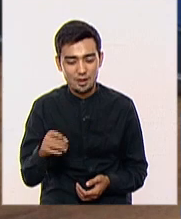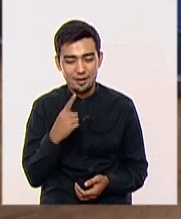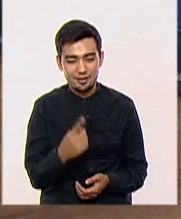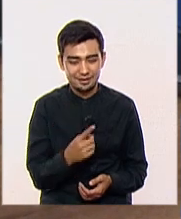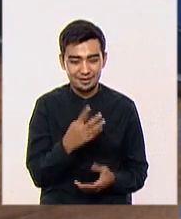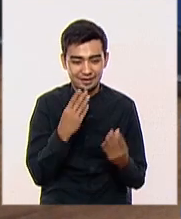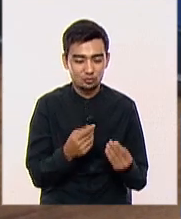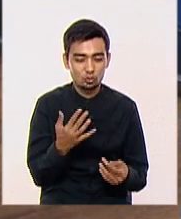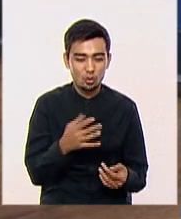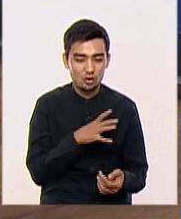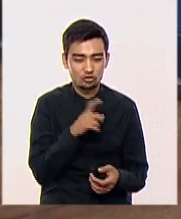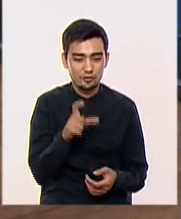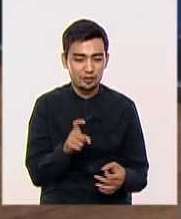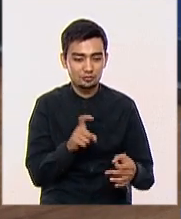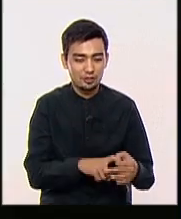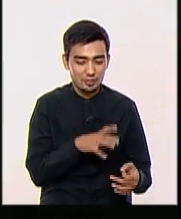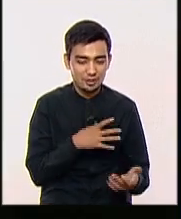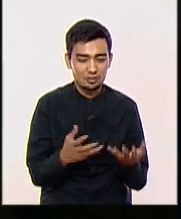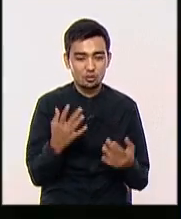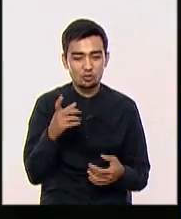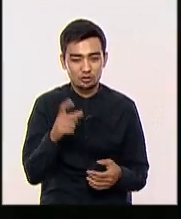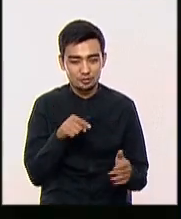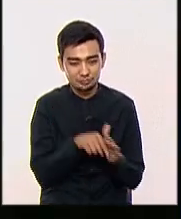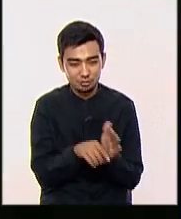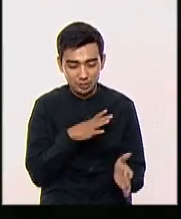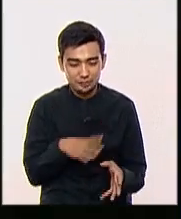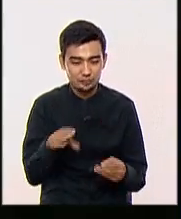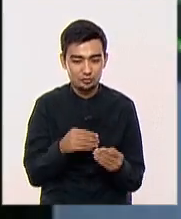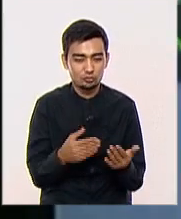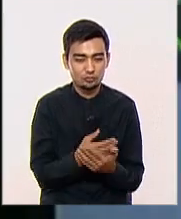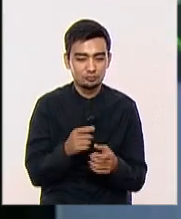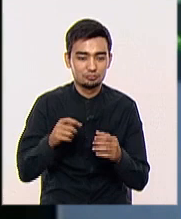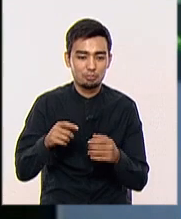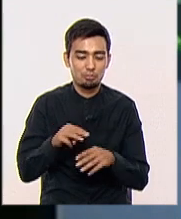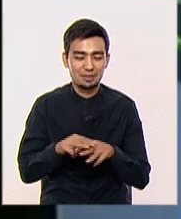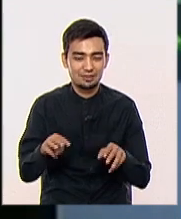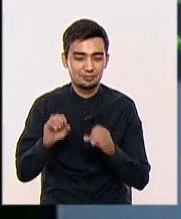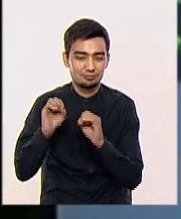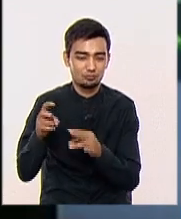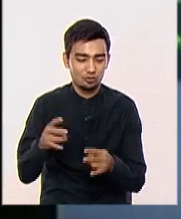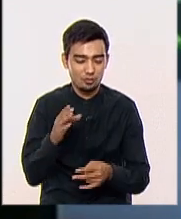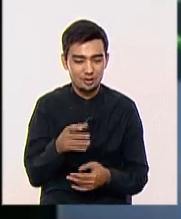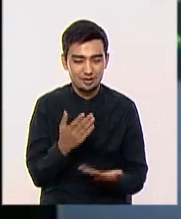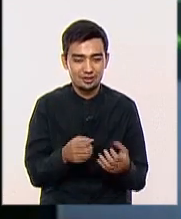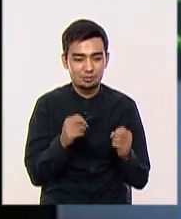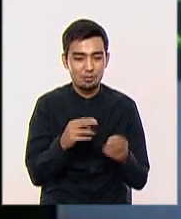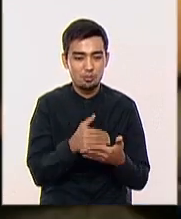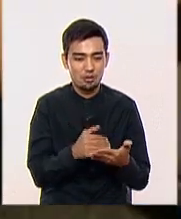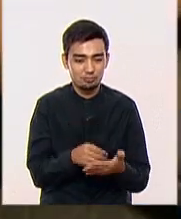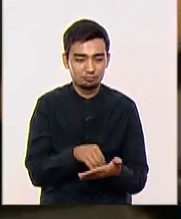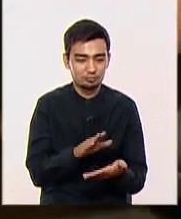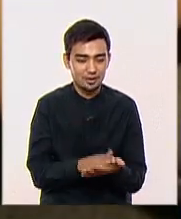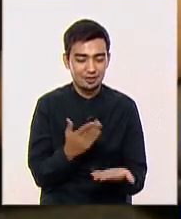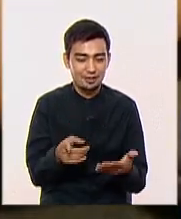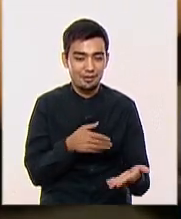қолданушысы кіргені туралы ақпаратты министрлікке беріп отыруы керек. Мұндай деректерді жинайтын арнайы бағдарлама орнату қажет екен. Егер